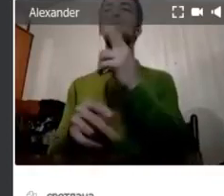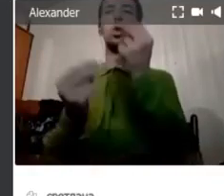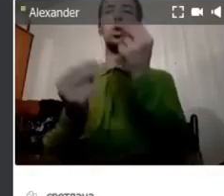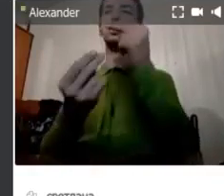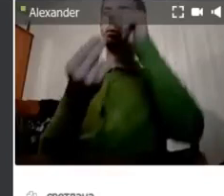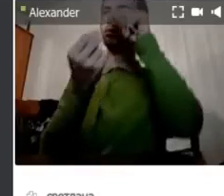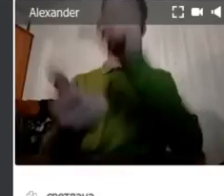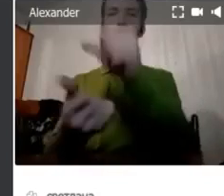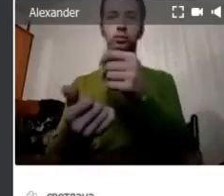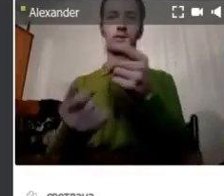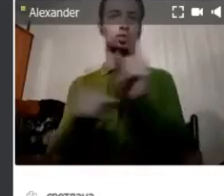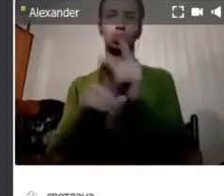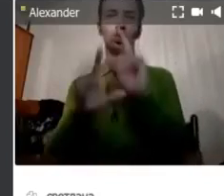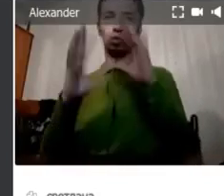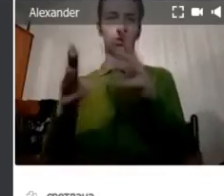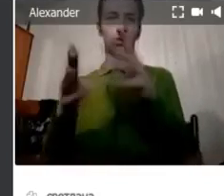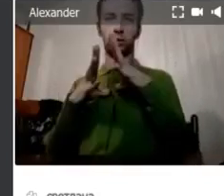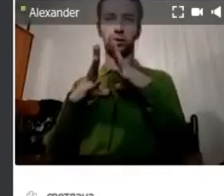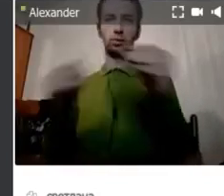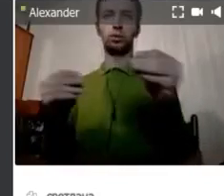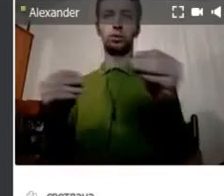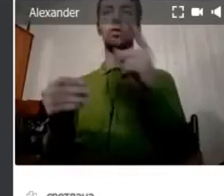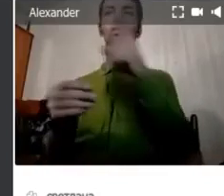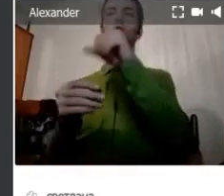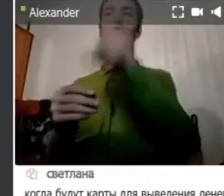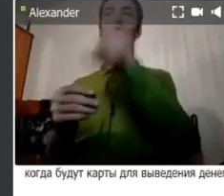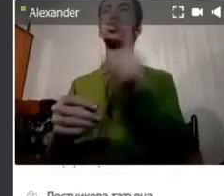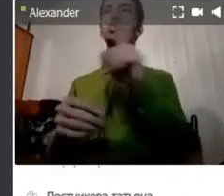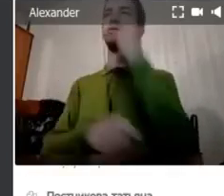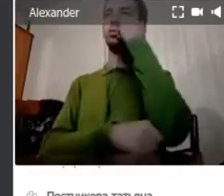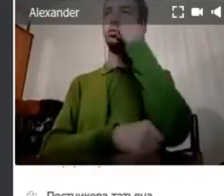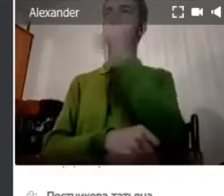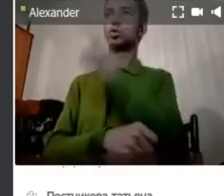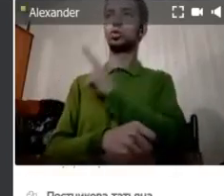клиенты, все деньги всегда все получают, здесь никаких проблем нет.